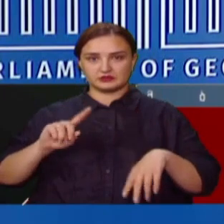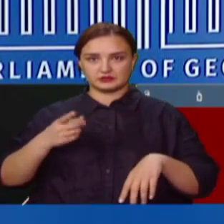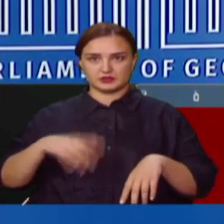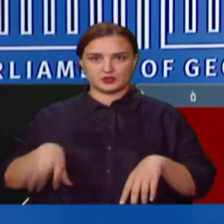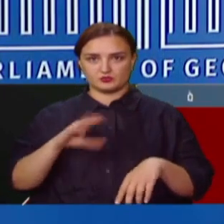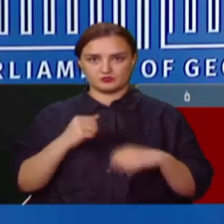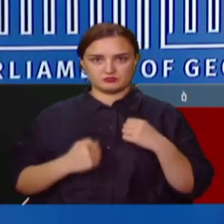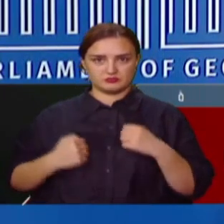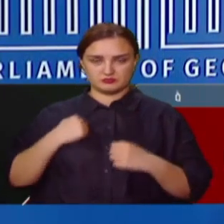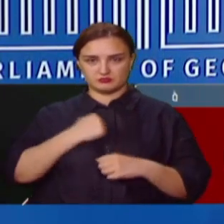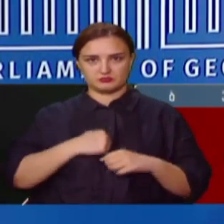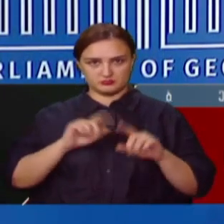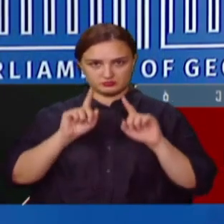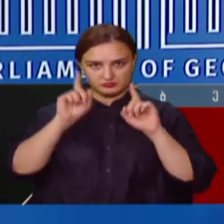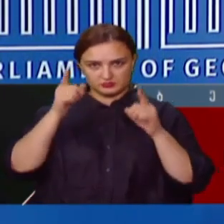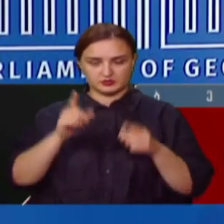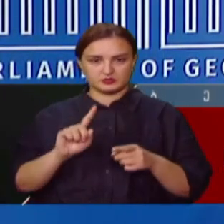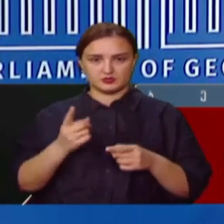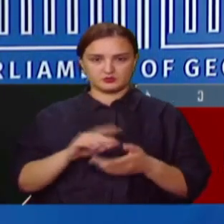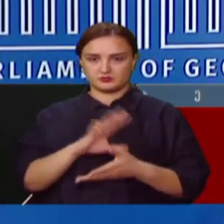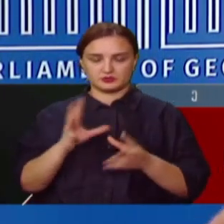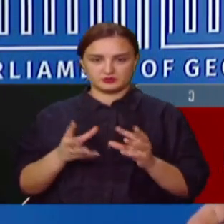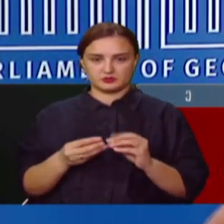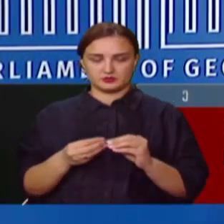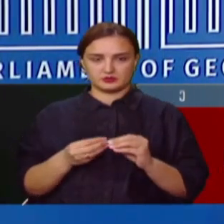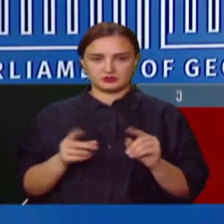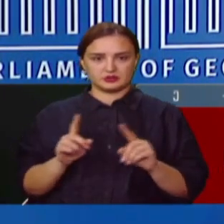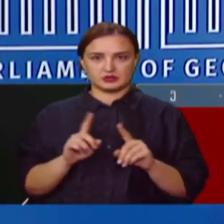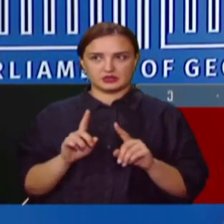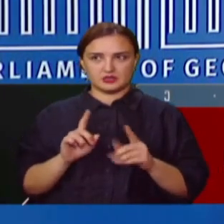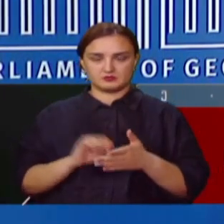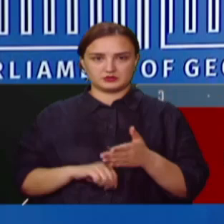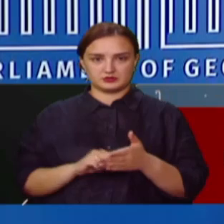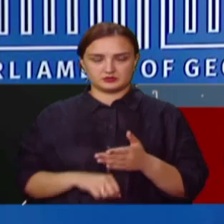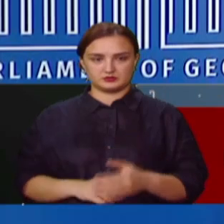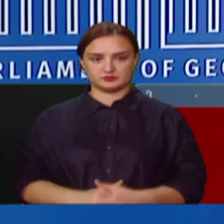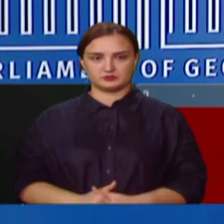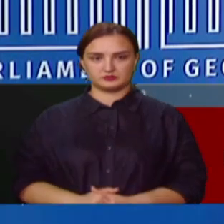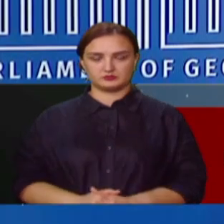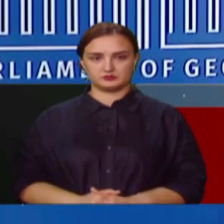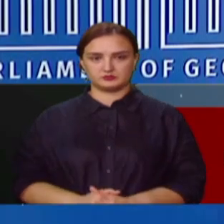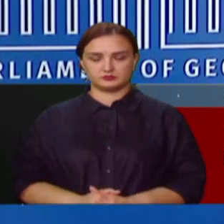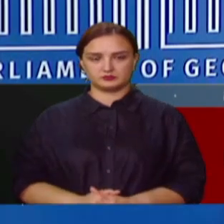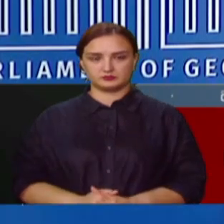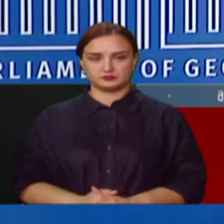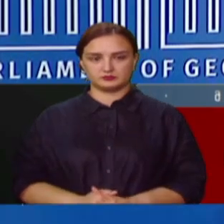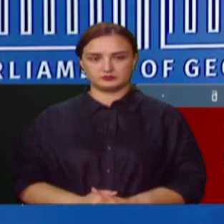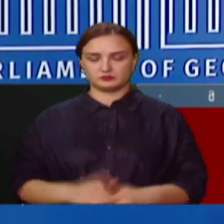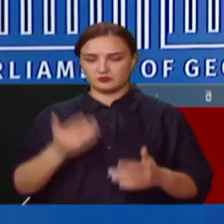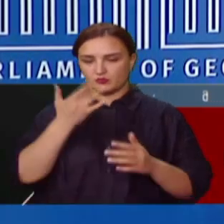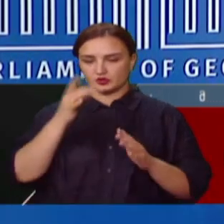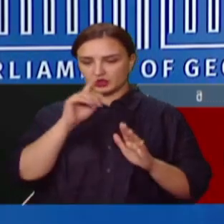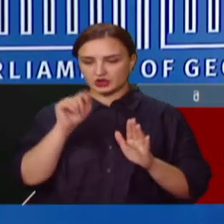გააფთრებული განცხადებების მთელი კასკადი რამ წარმოშვა. პოლიტიკაში ერევითო